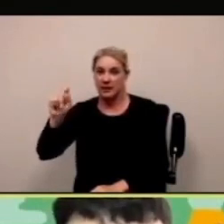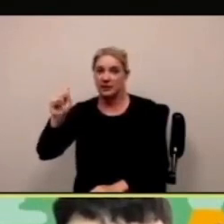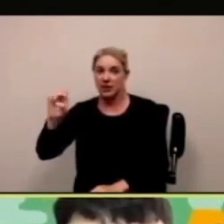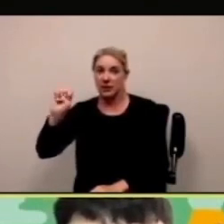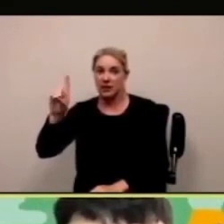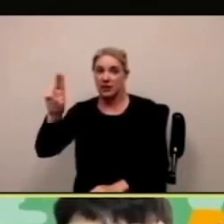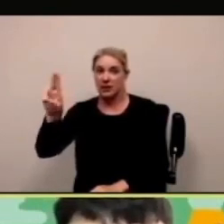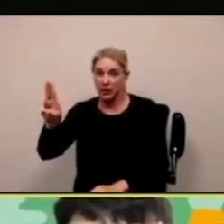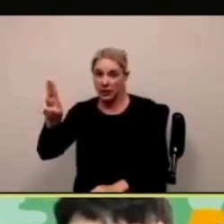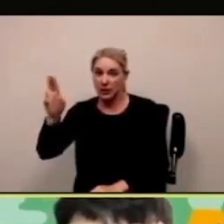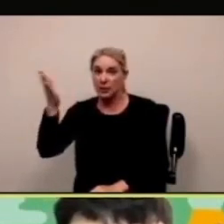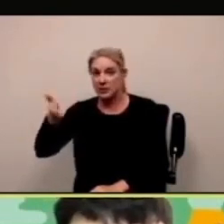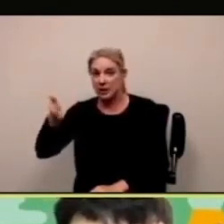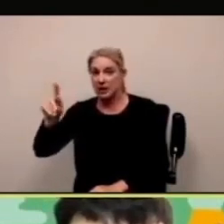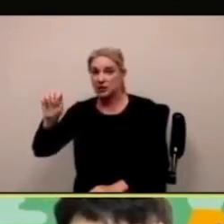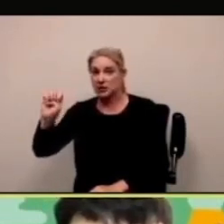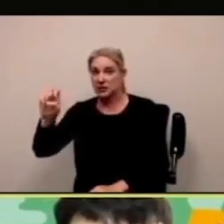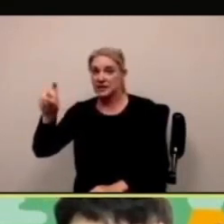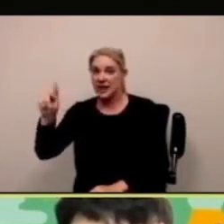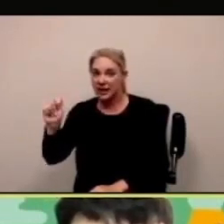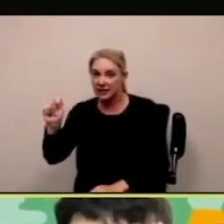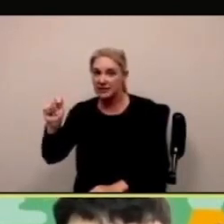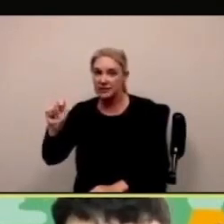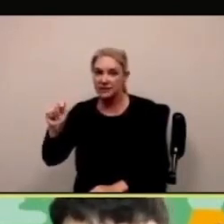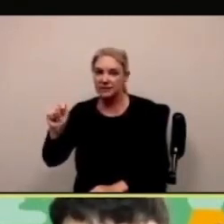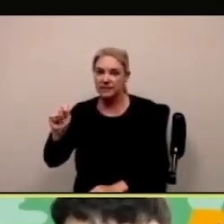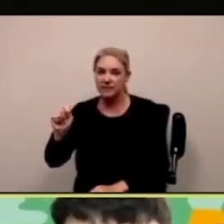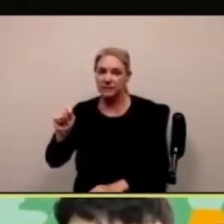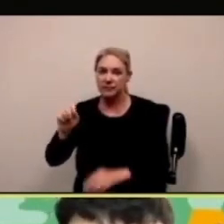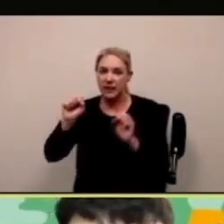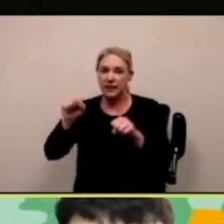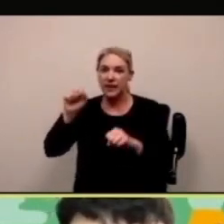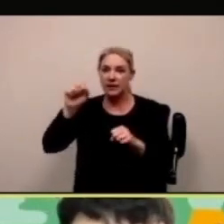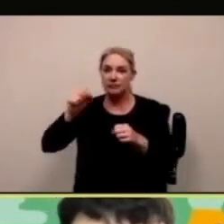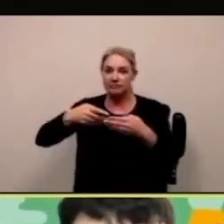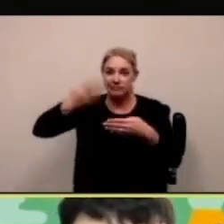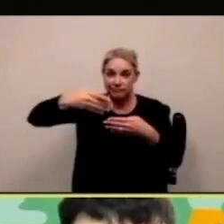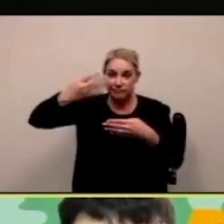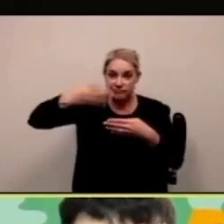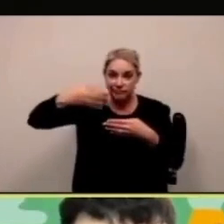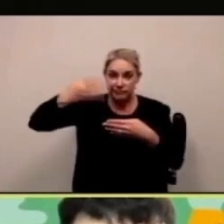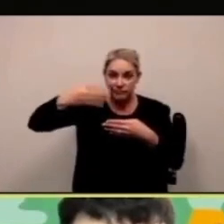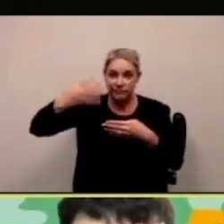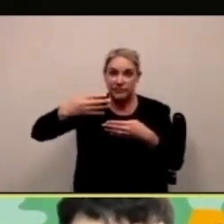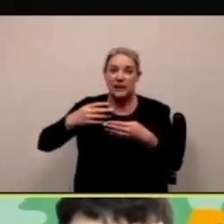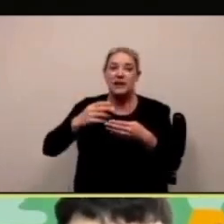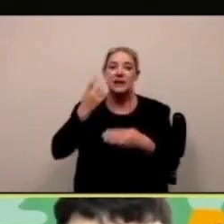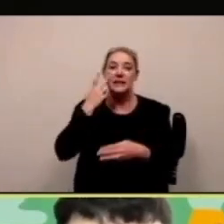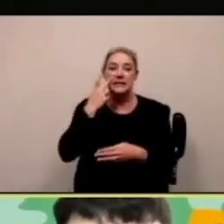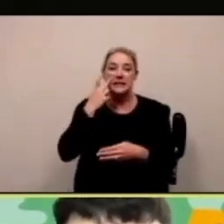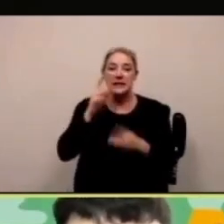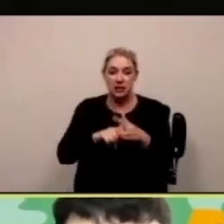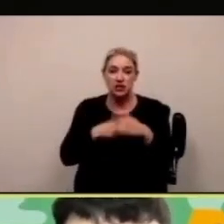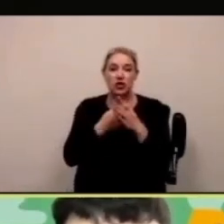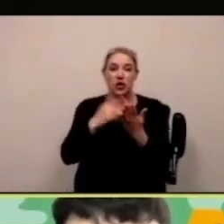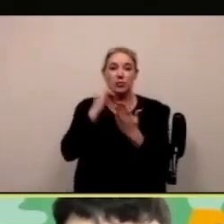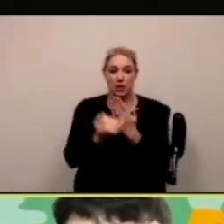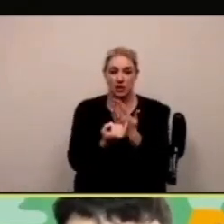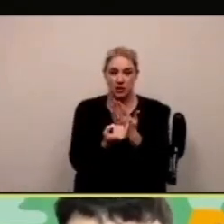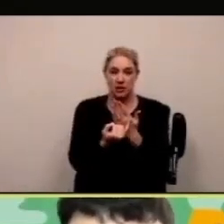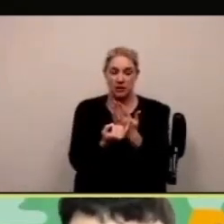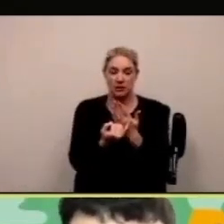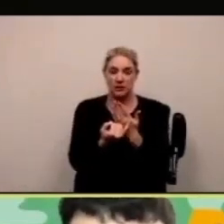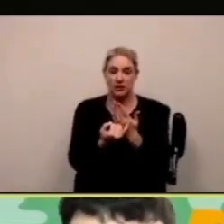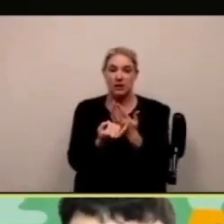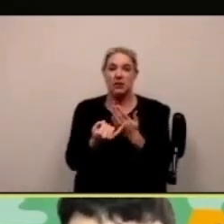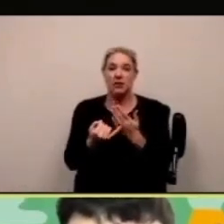ますこちらのサイト内のアニメイトテキストという技文章をあと